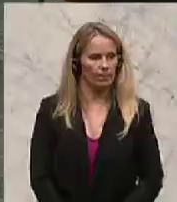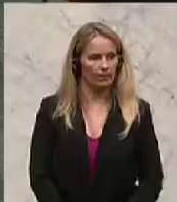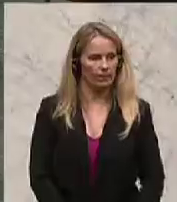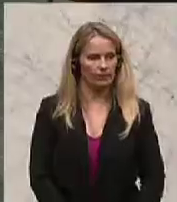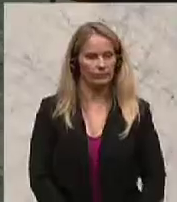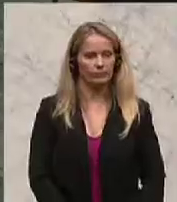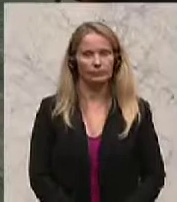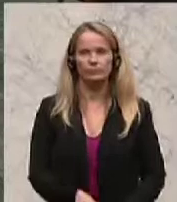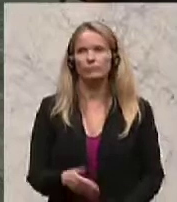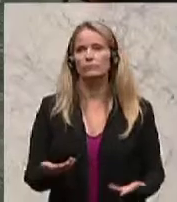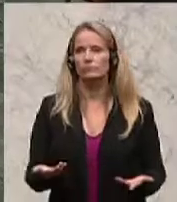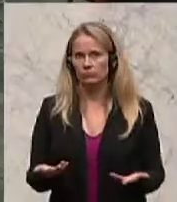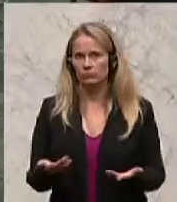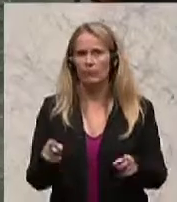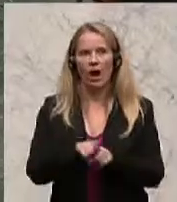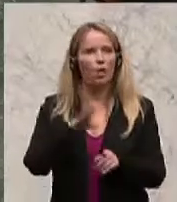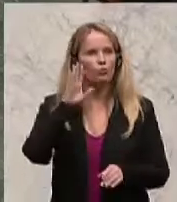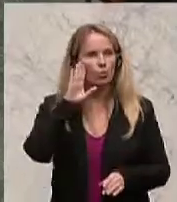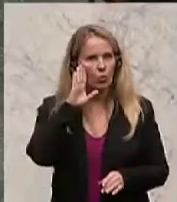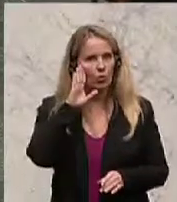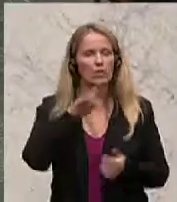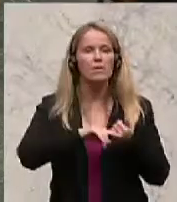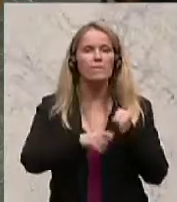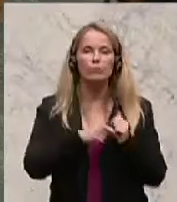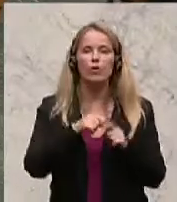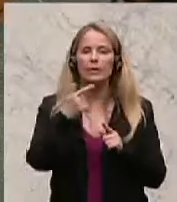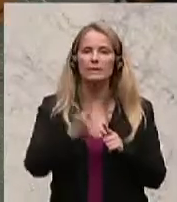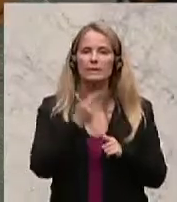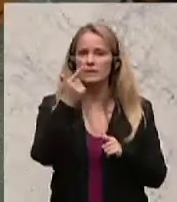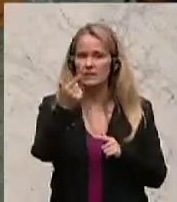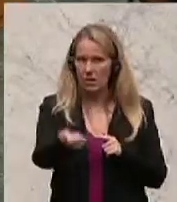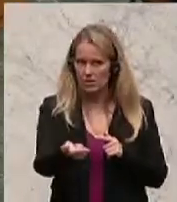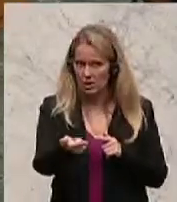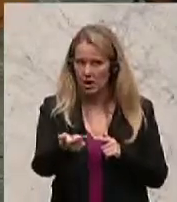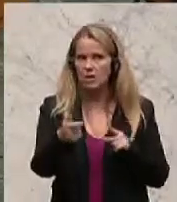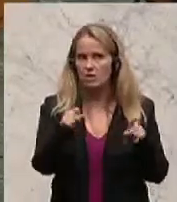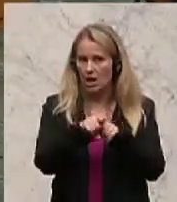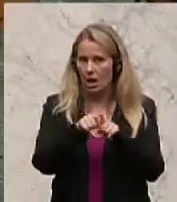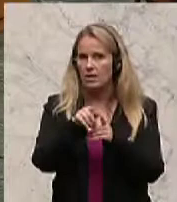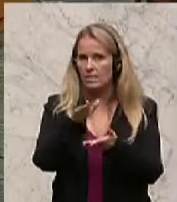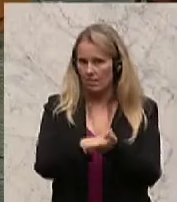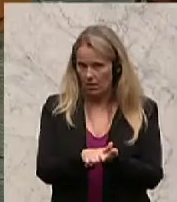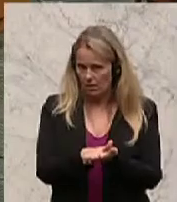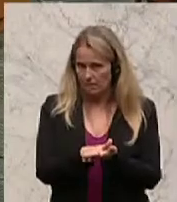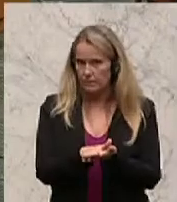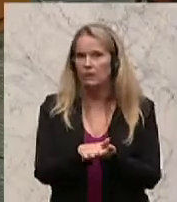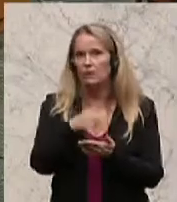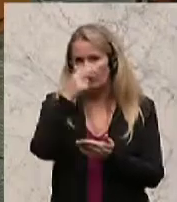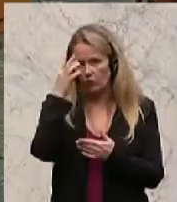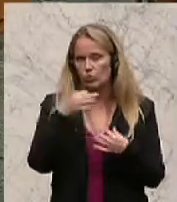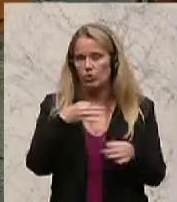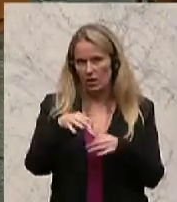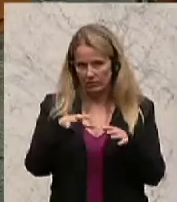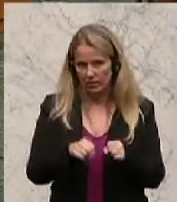Wir haben auch schon gehört, dass das Budget in den nächsten 2 Jahren dasselbe bleiben wird. Die Volksanwaltschaft wird mit